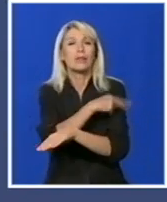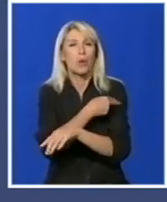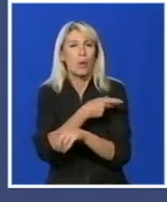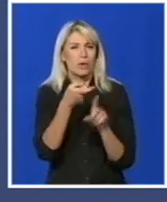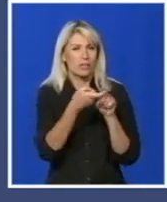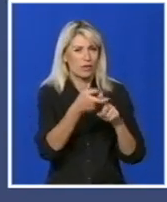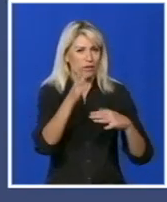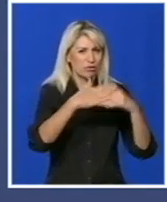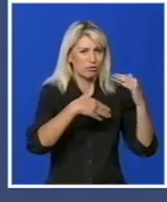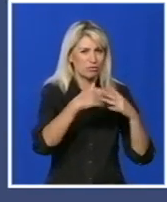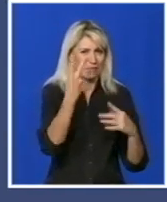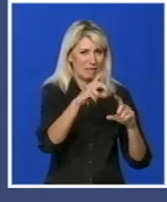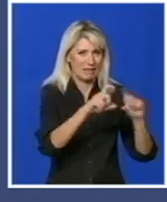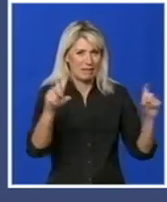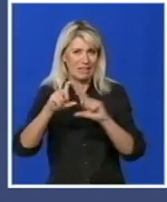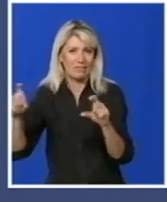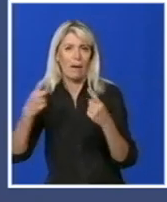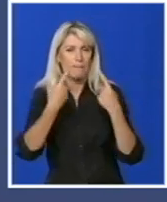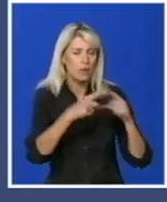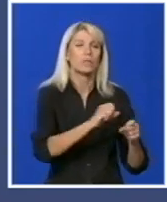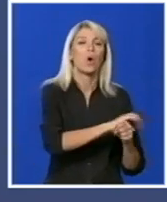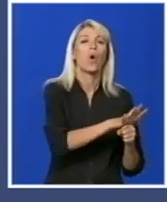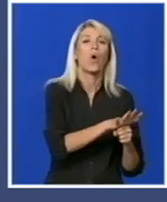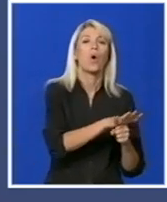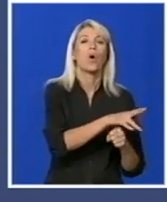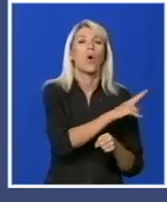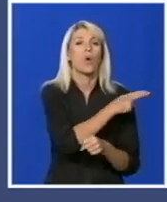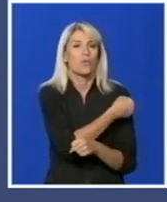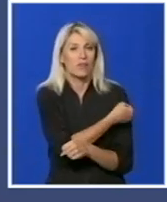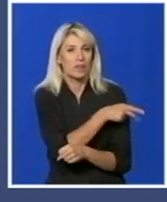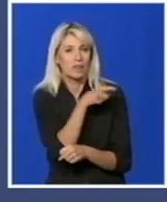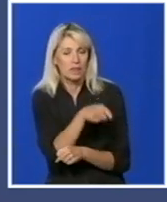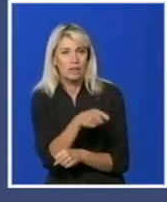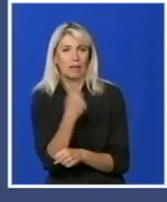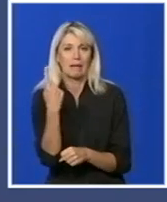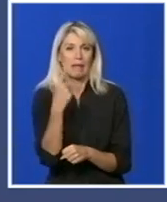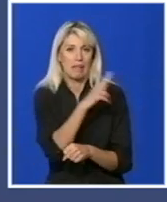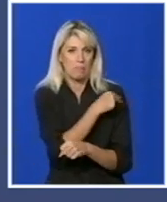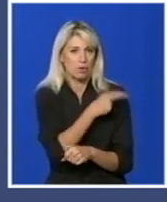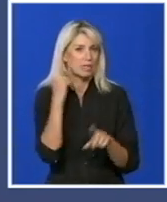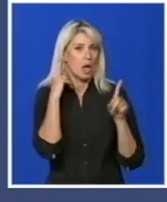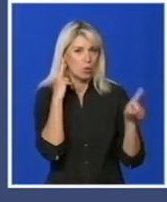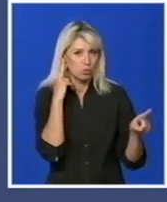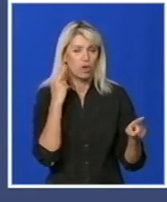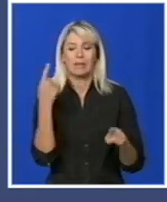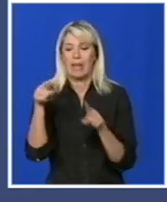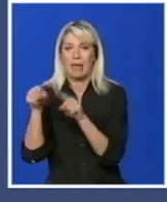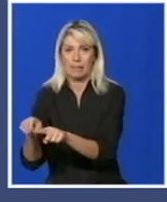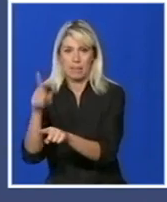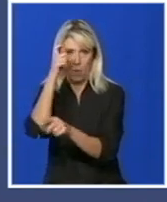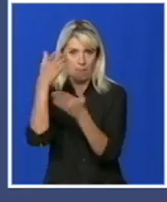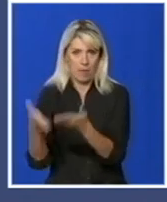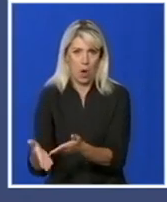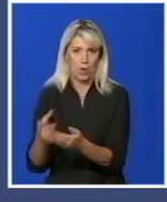izgradnju 2 COVID centra, odnosno 2 COVID bolnice, jedna u Kruševcu, druga ovde u Beogradu, odnosno